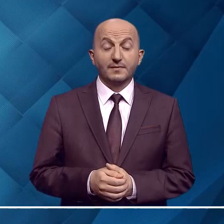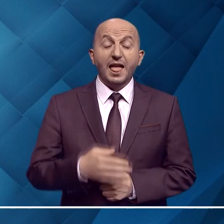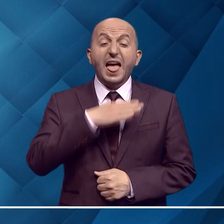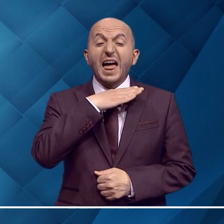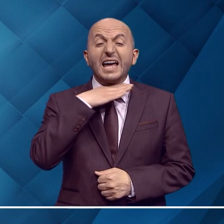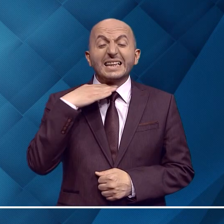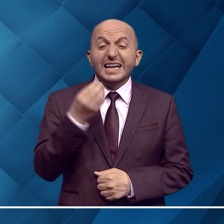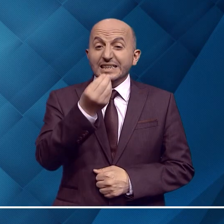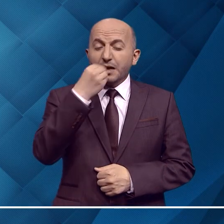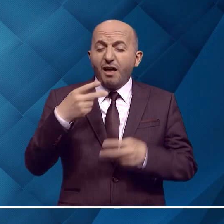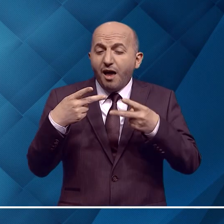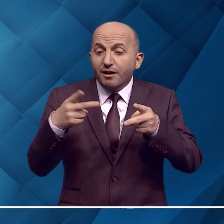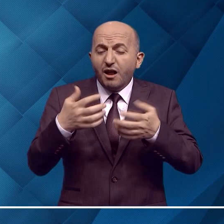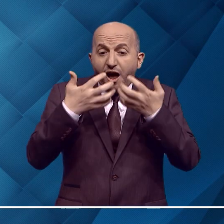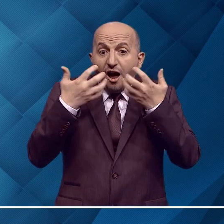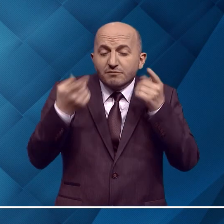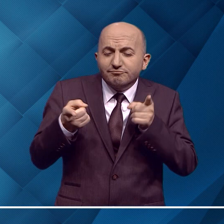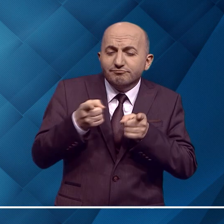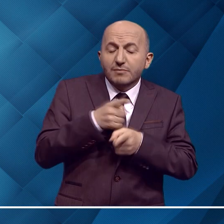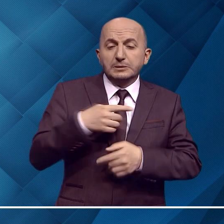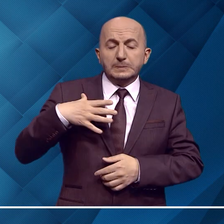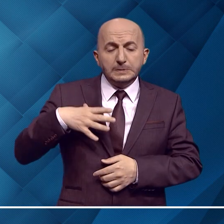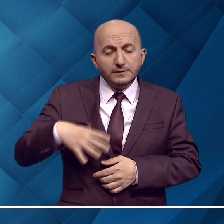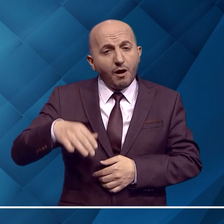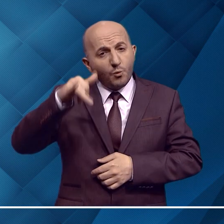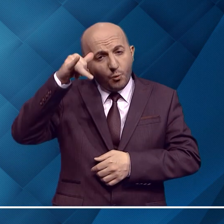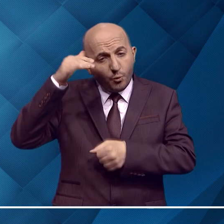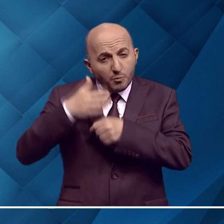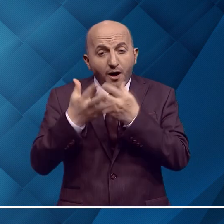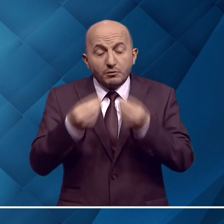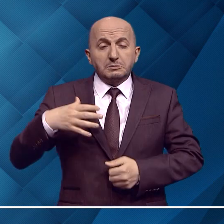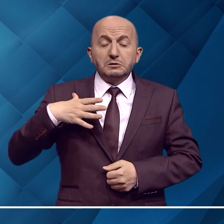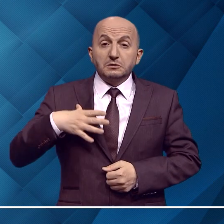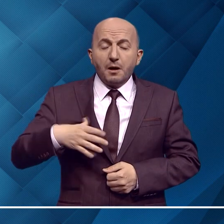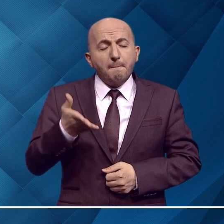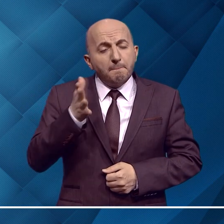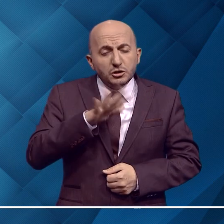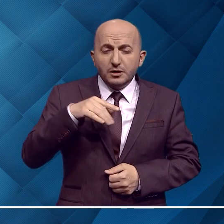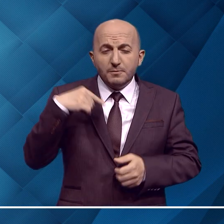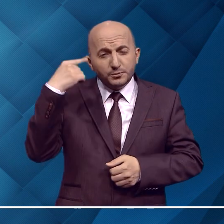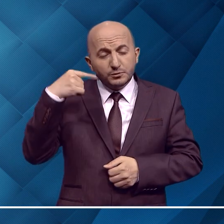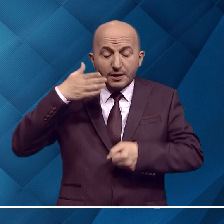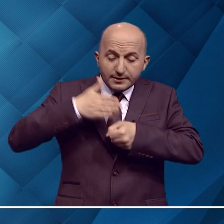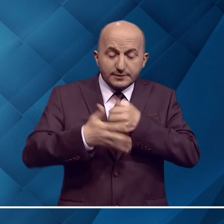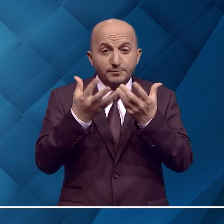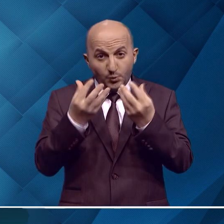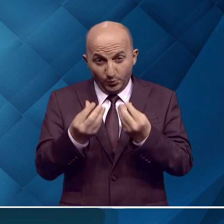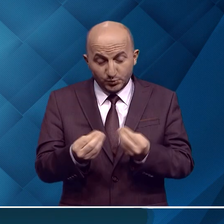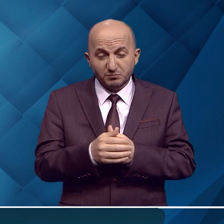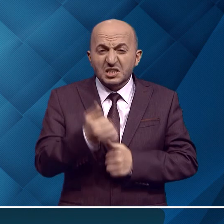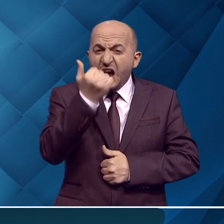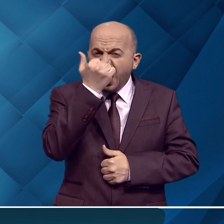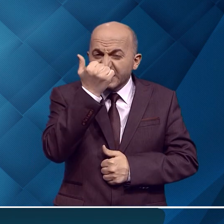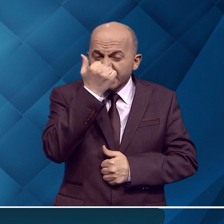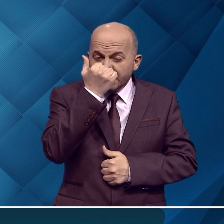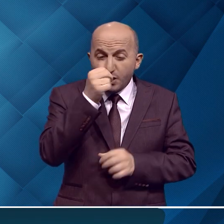Etlerinin yenmesi helal olan hayvanların ister kurban olarak ister başka bir amaçla kesilmiş olsun